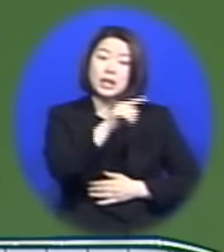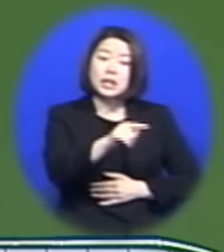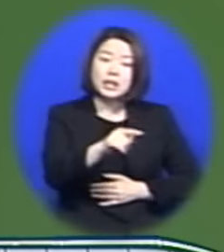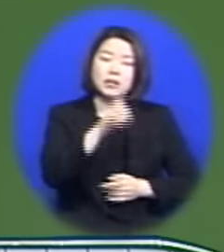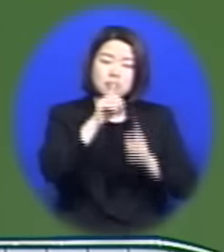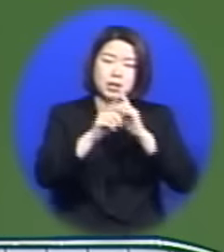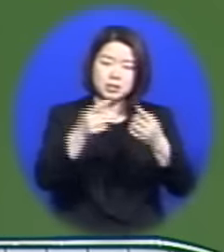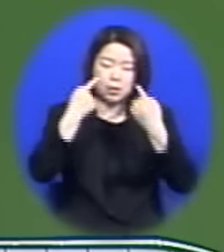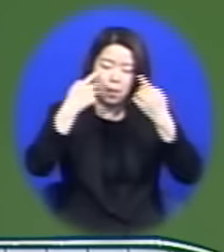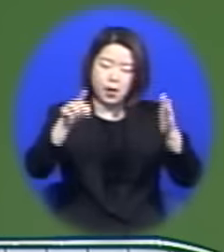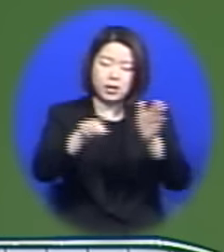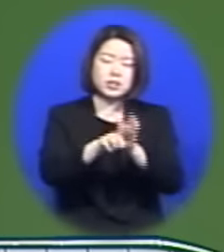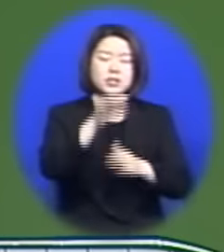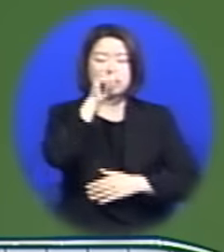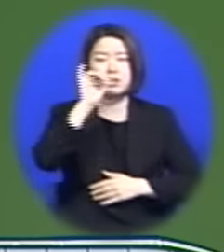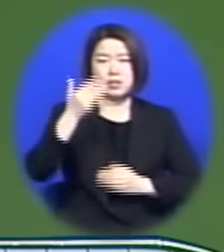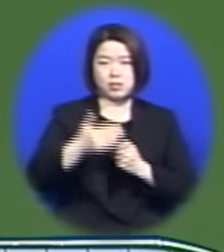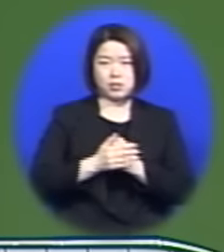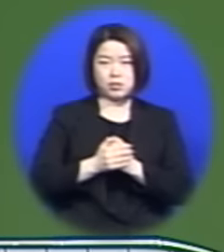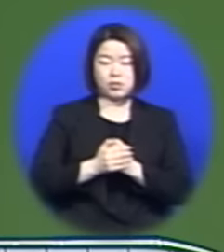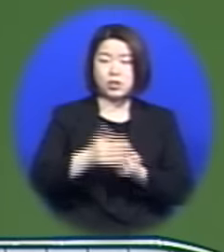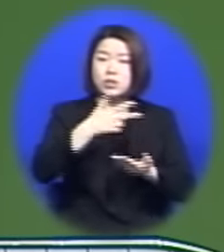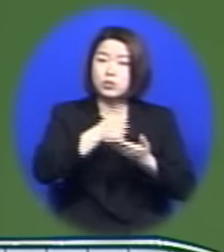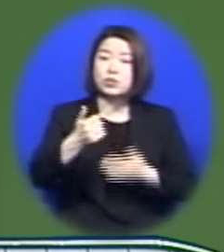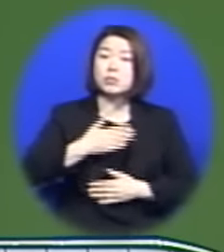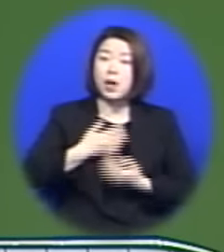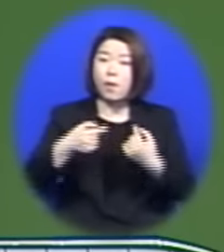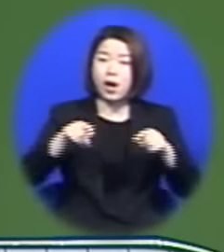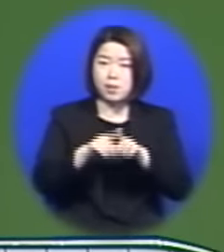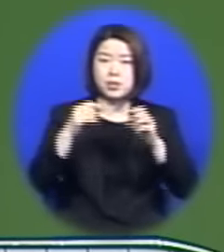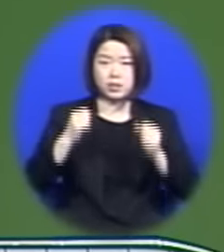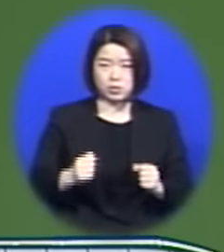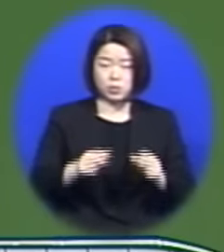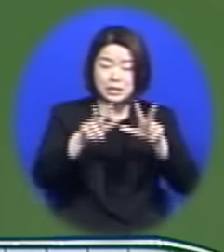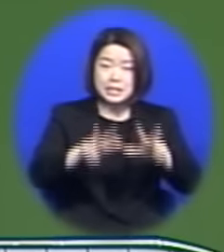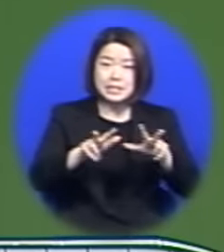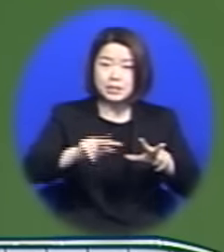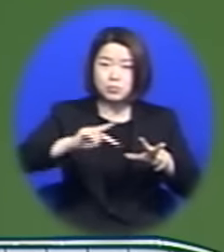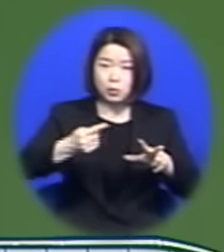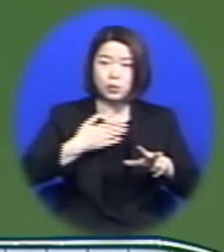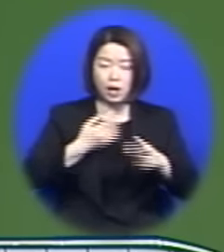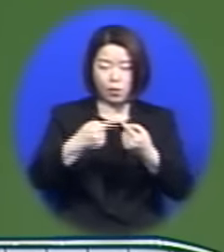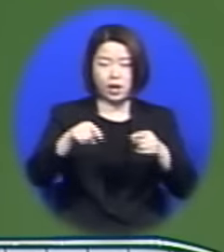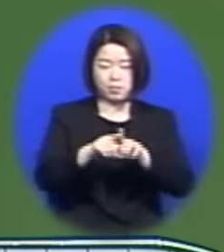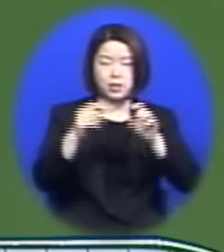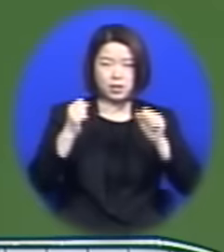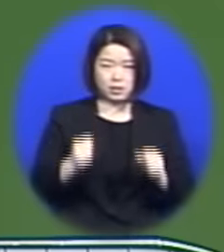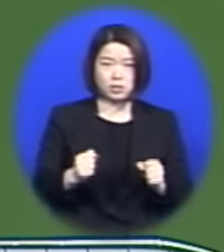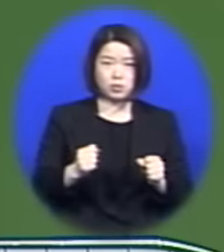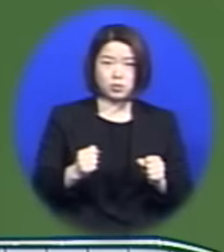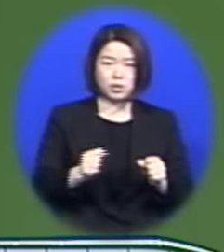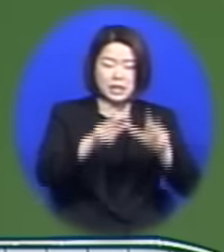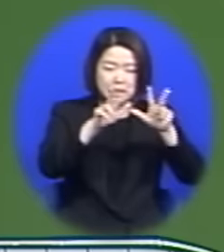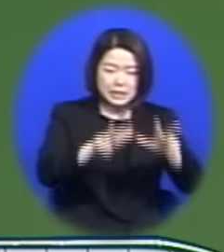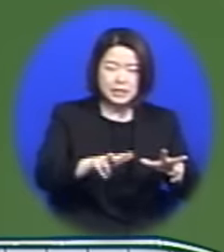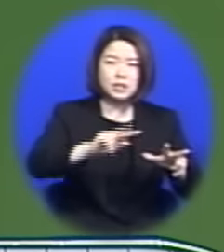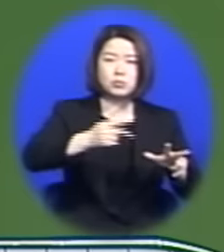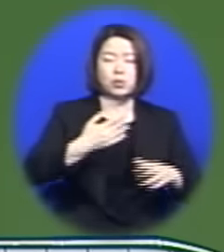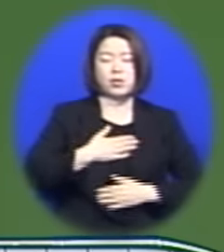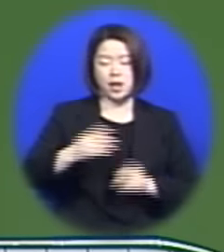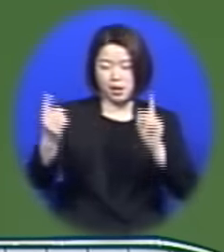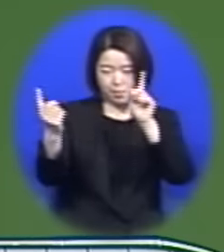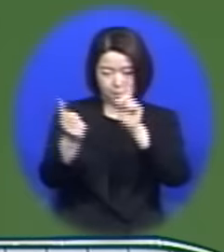목세로주름이 나와 함께 계시고 지금도 나와 함께 계시고 지금도 나를 만나